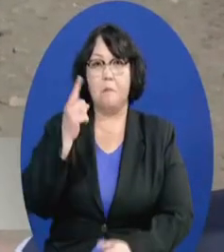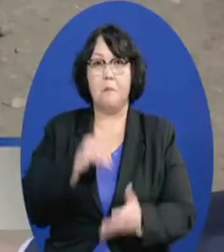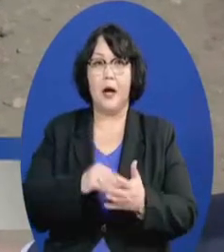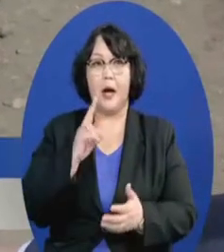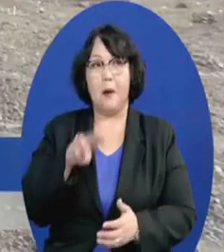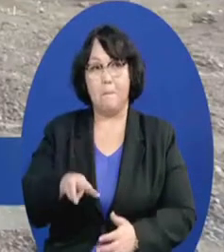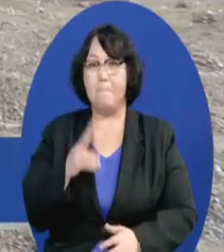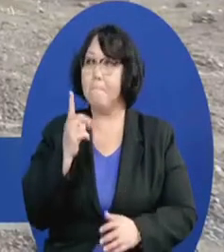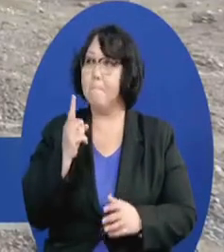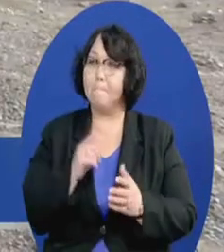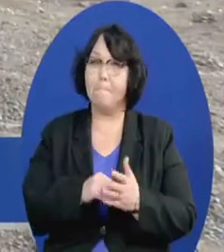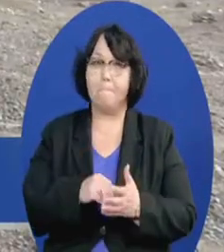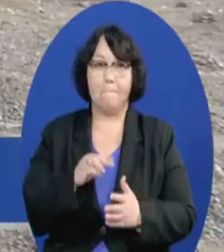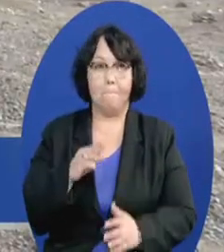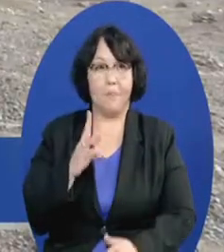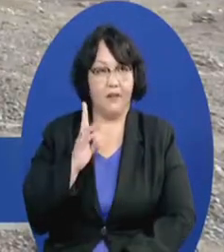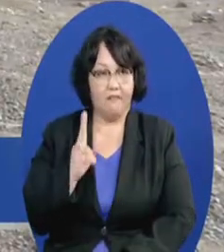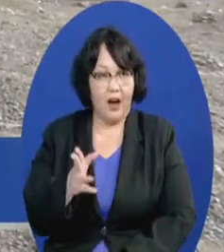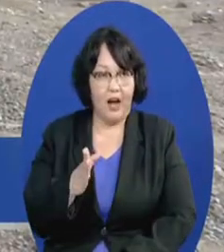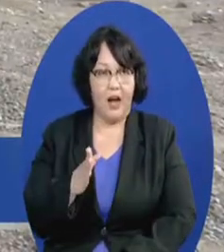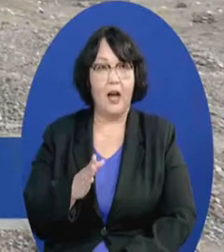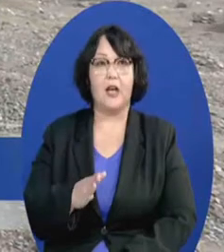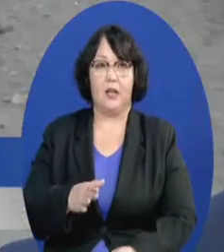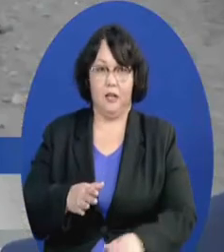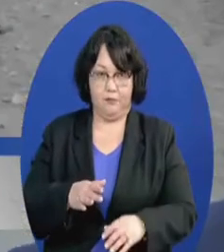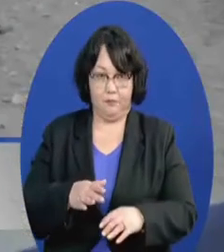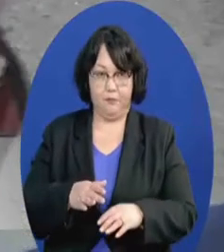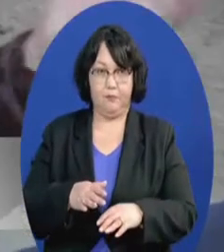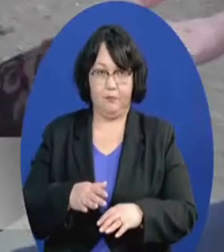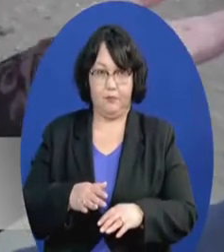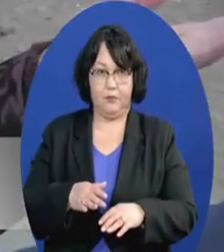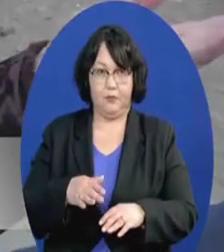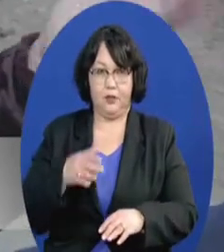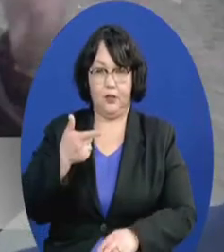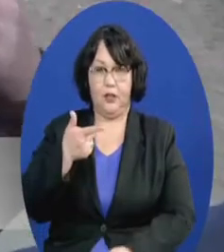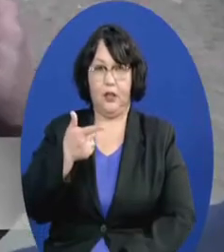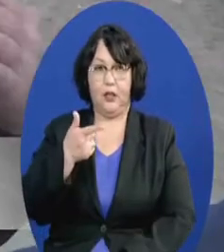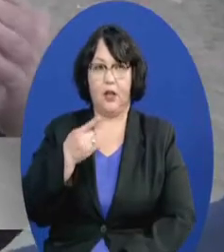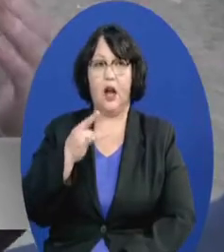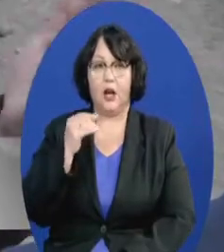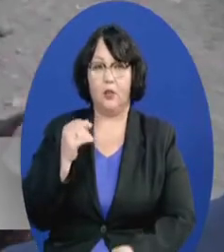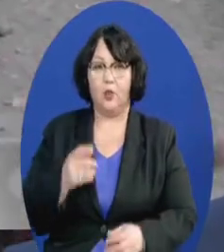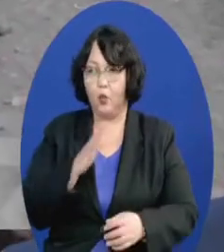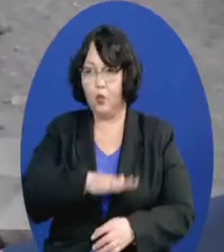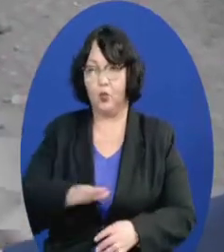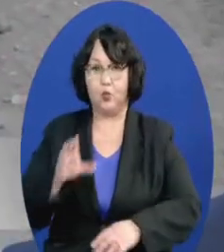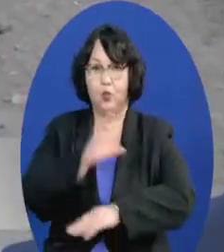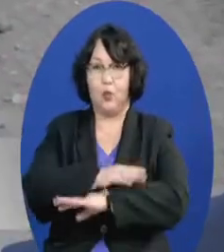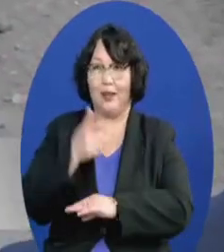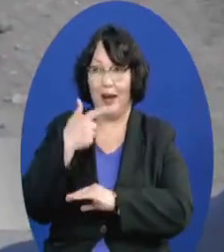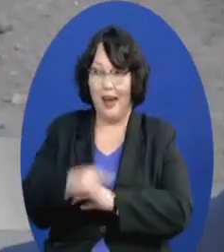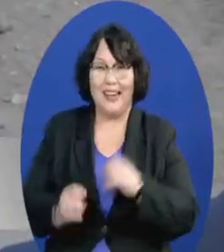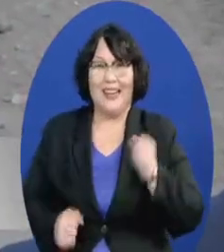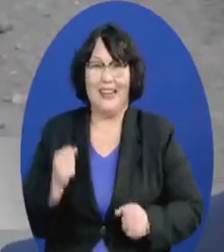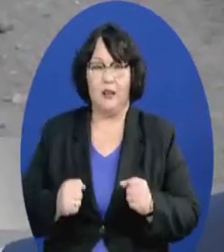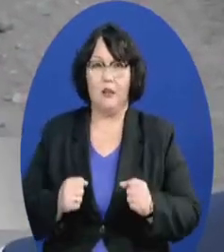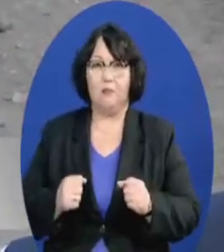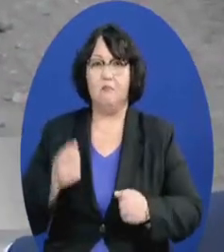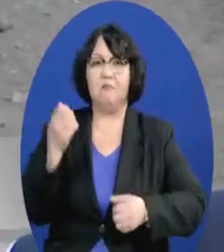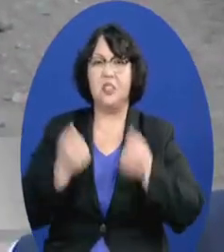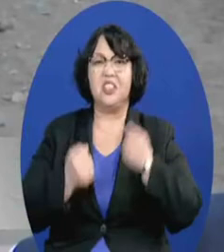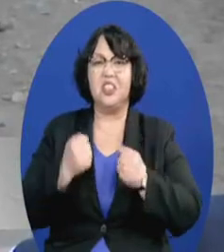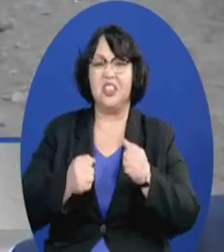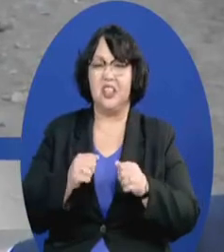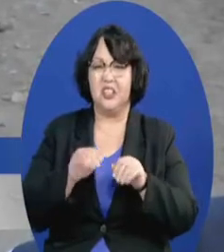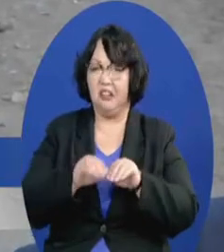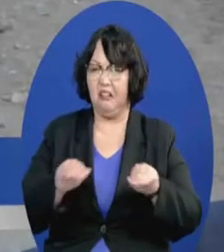квадрат олоо гэж бодож байгаа. Автогараашууд байсан, зогсоолууд байсан учраас одоо хүүхдүүд нөө сургуулаасаа гүүгээд гараад ирэхэд одоо автомашины